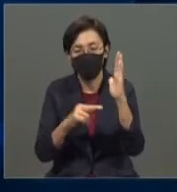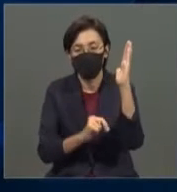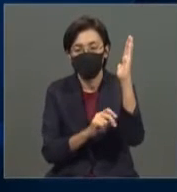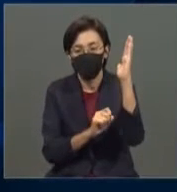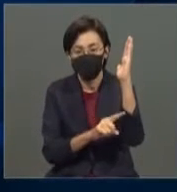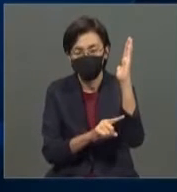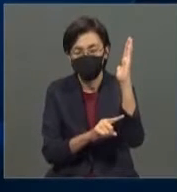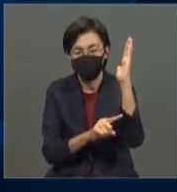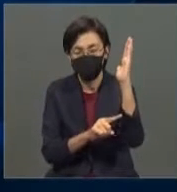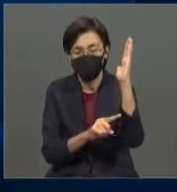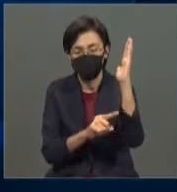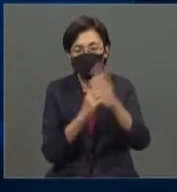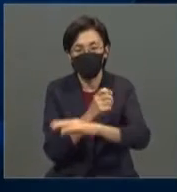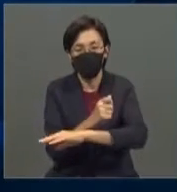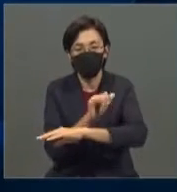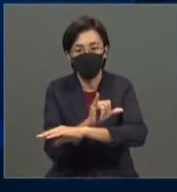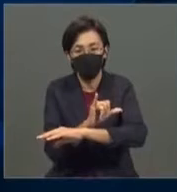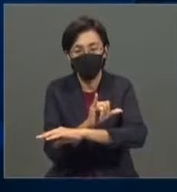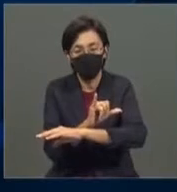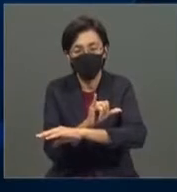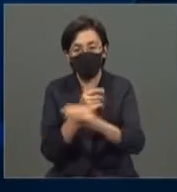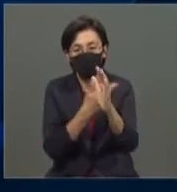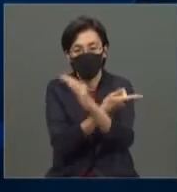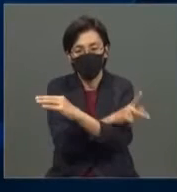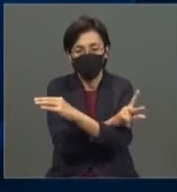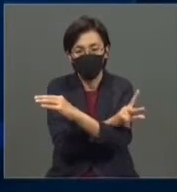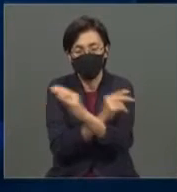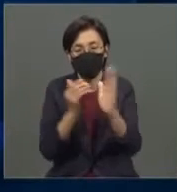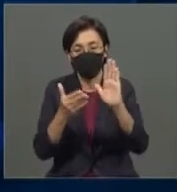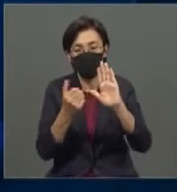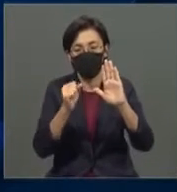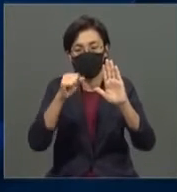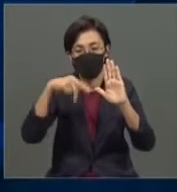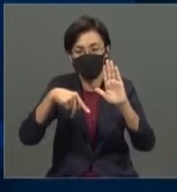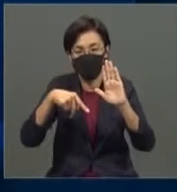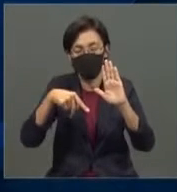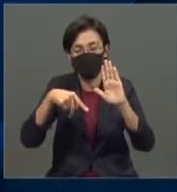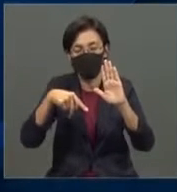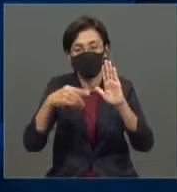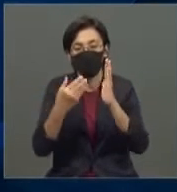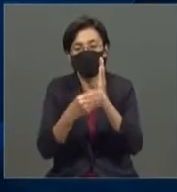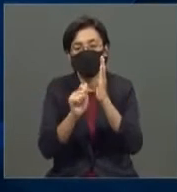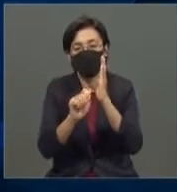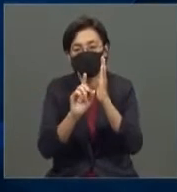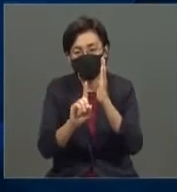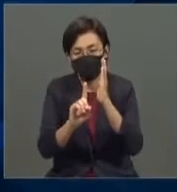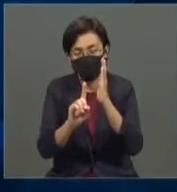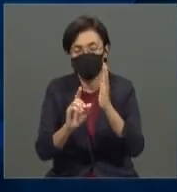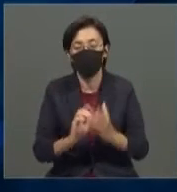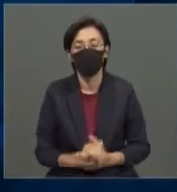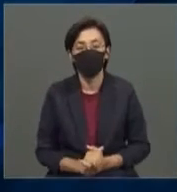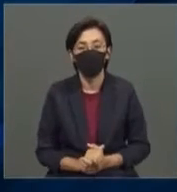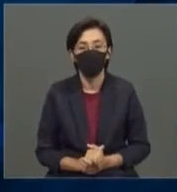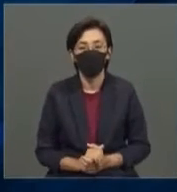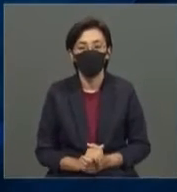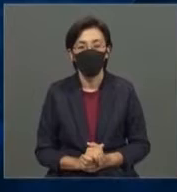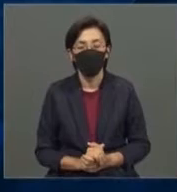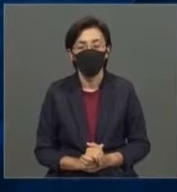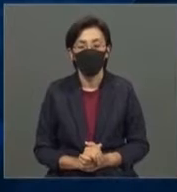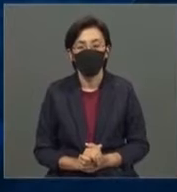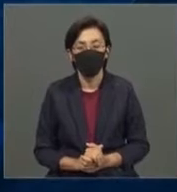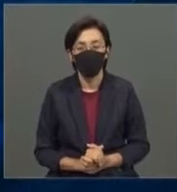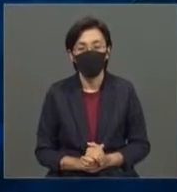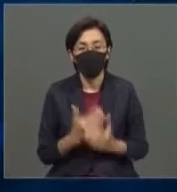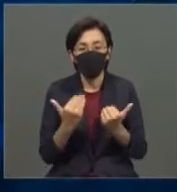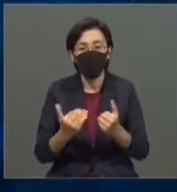ธรรมราชพระนครศรีอยุธยาภูเก็ตสุพรรณบุรีและอุดรธานีเรื่องของความ